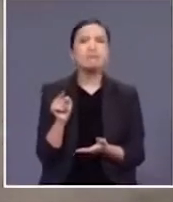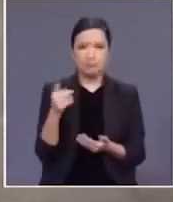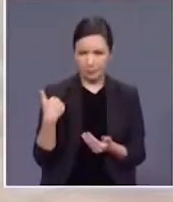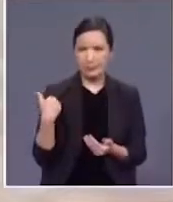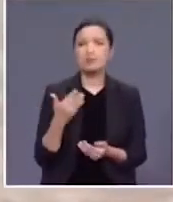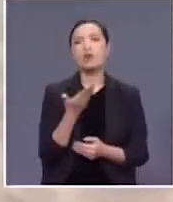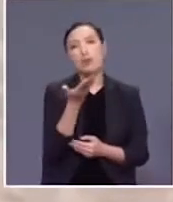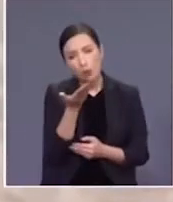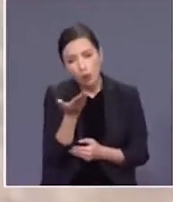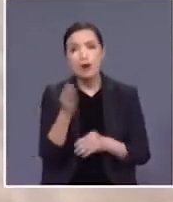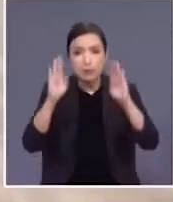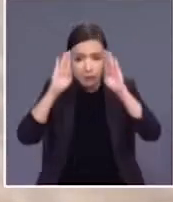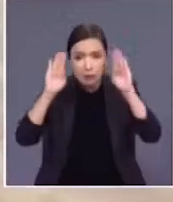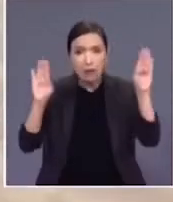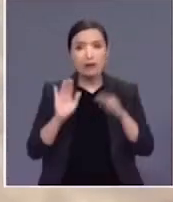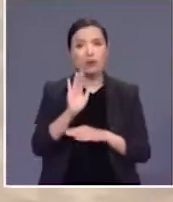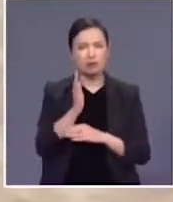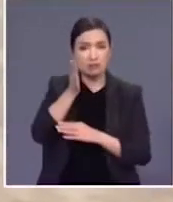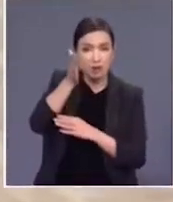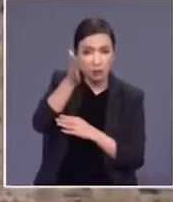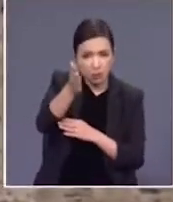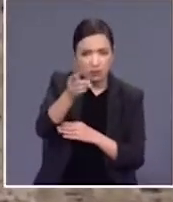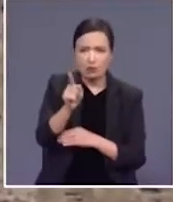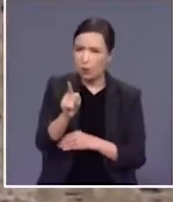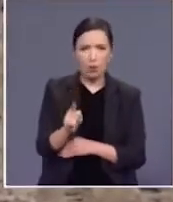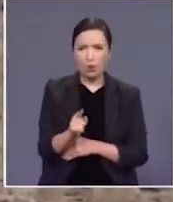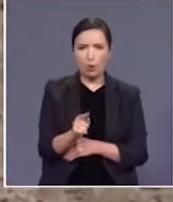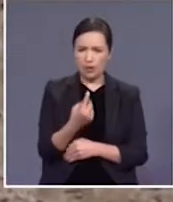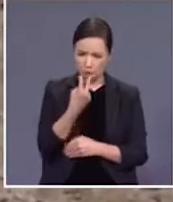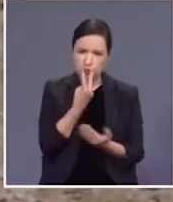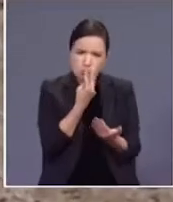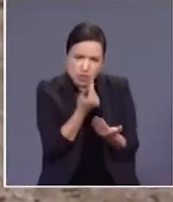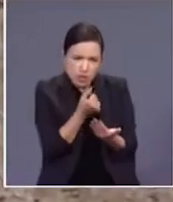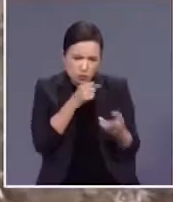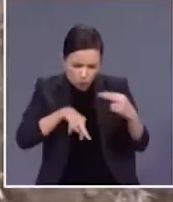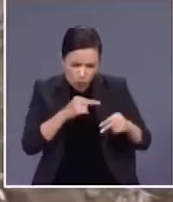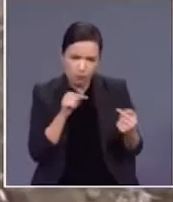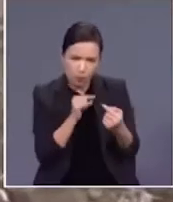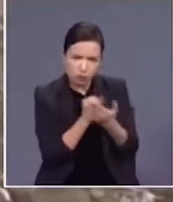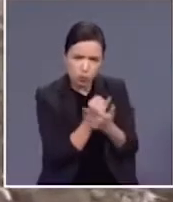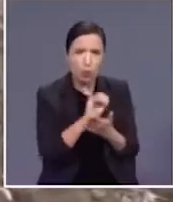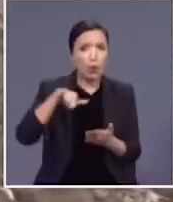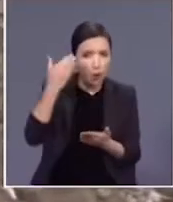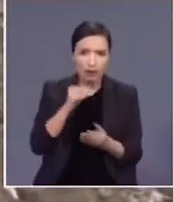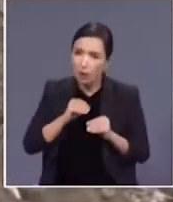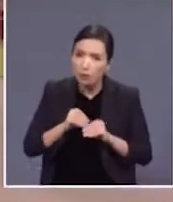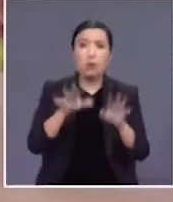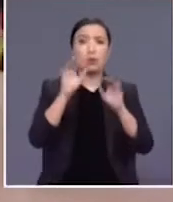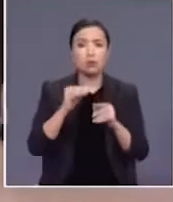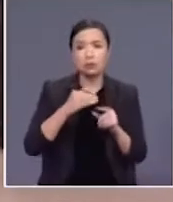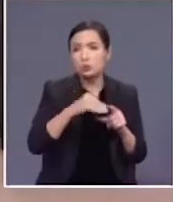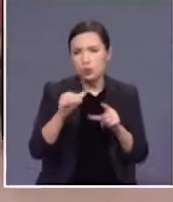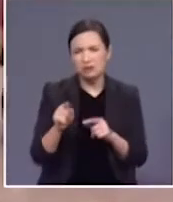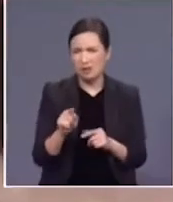อันนี้ก็ขอให้เป็นบทเรียนนะครับในเหตุการณ์ในอนาคตว่าควรจะงดการส่งต่อหรือตรวจสอบความถูกต้องเสียก่อนเสมอเนื่องจากจะเป็น